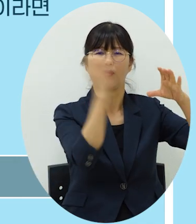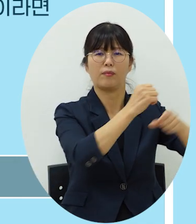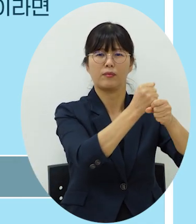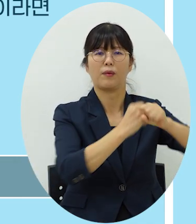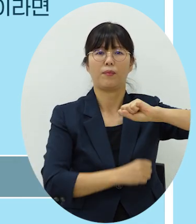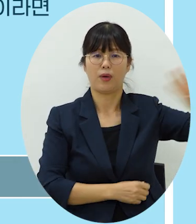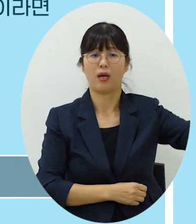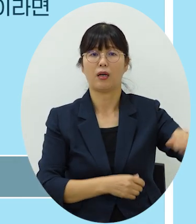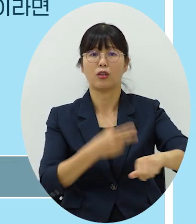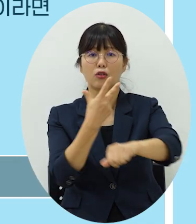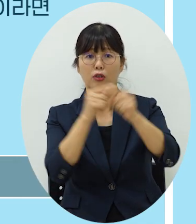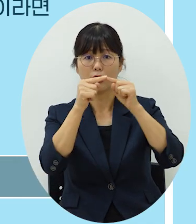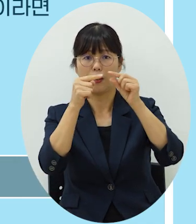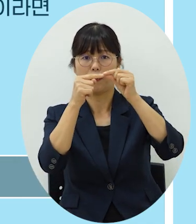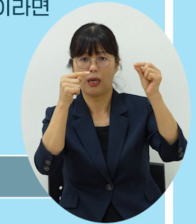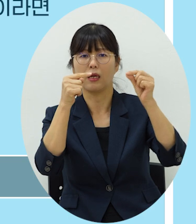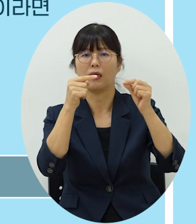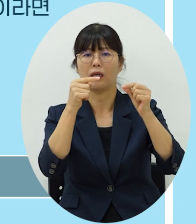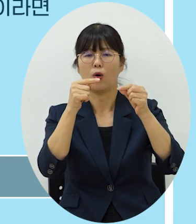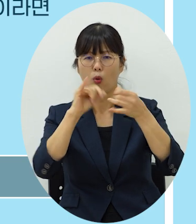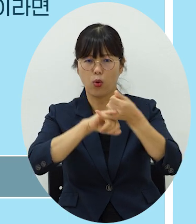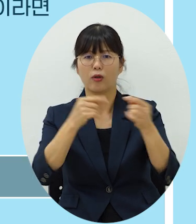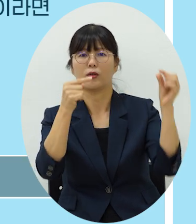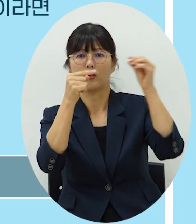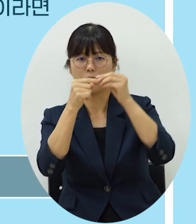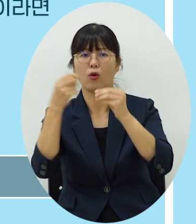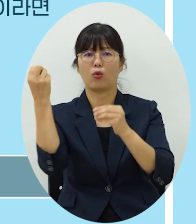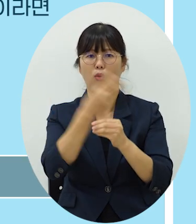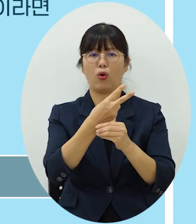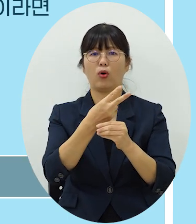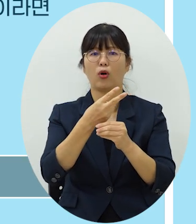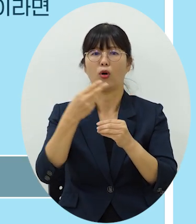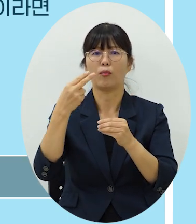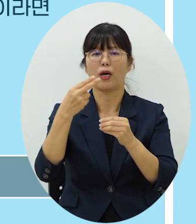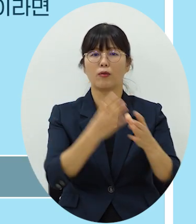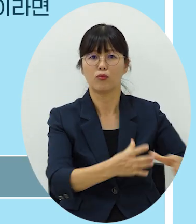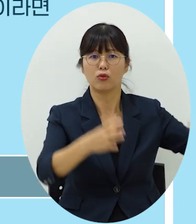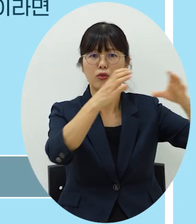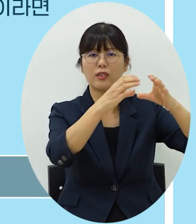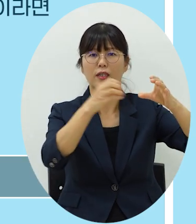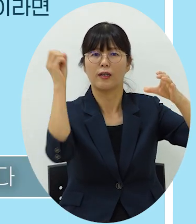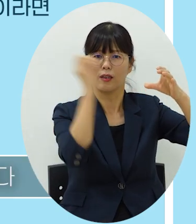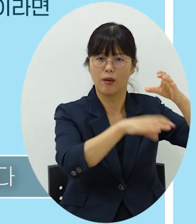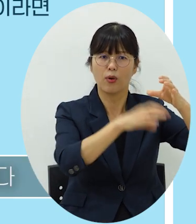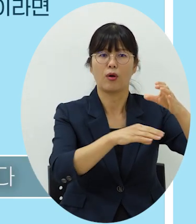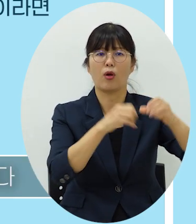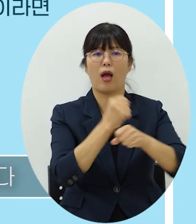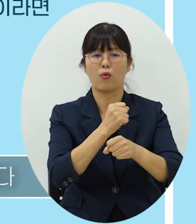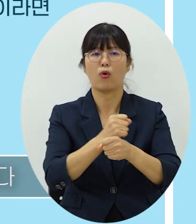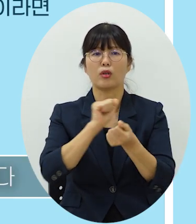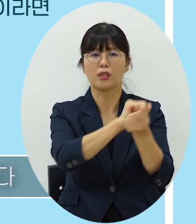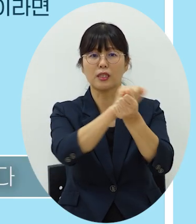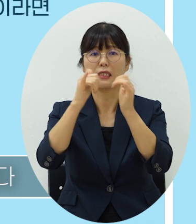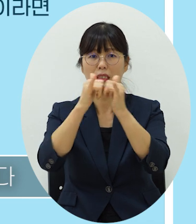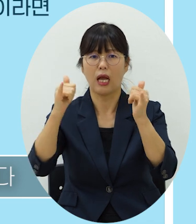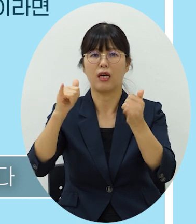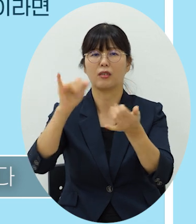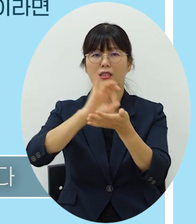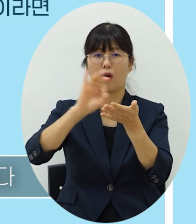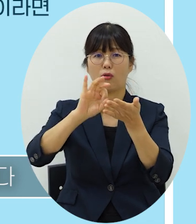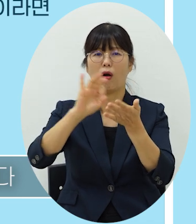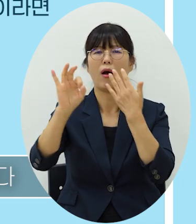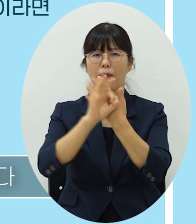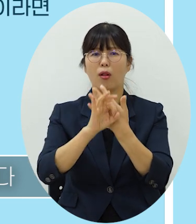배출합니다. 주사기 바늘 등은 바늘 뚜껑을 닫거나 뚫리지 않는 용기에 담아 폐기하도록 하며 감염 환자가 사용한